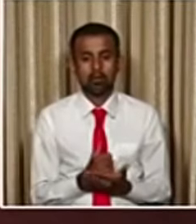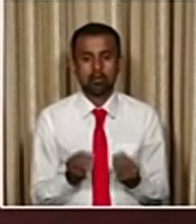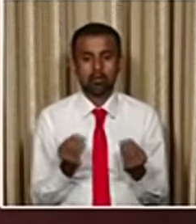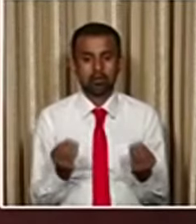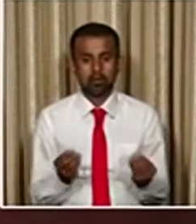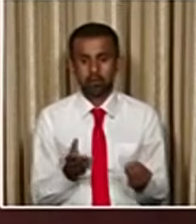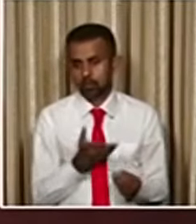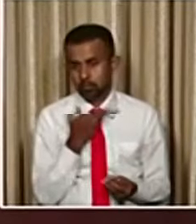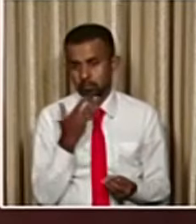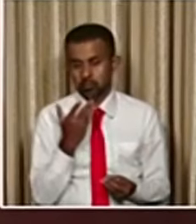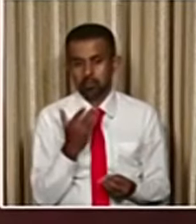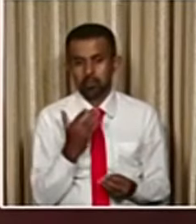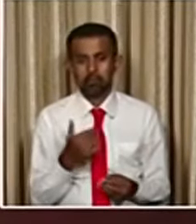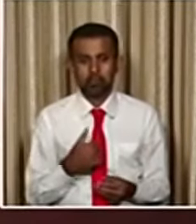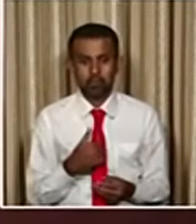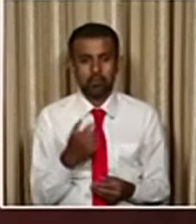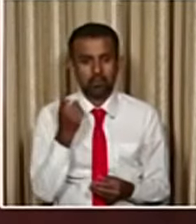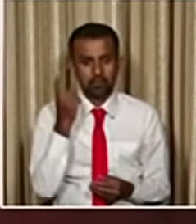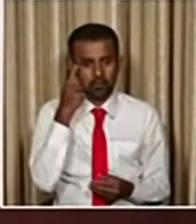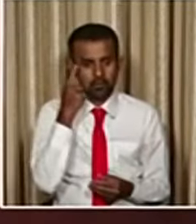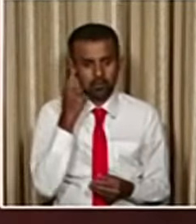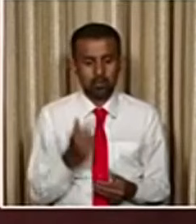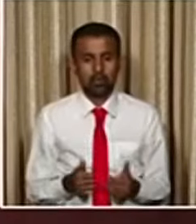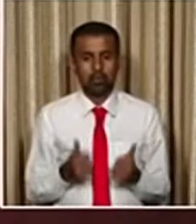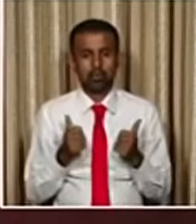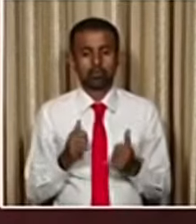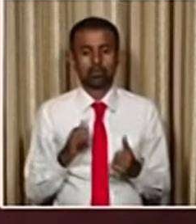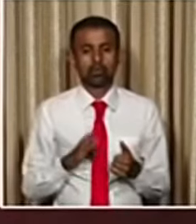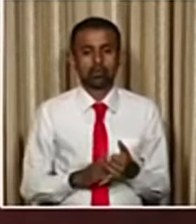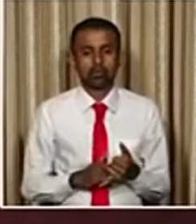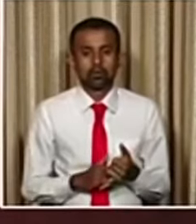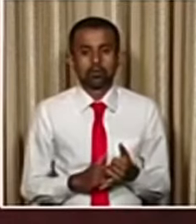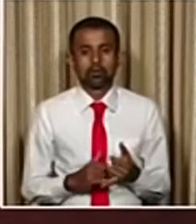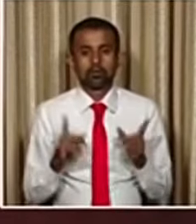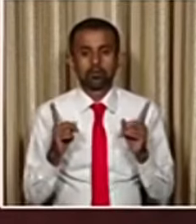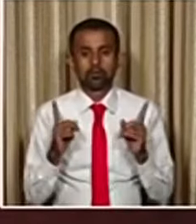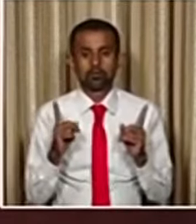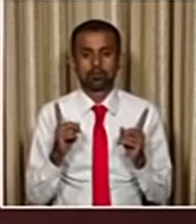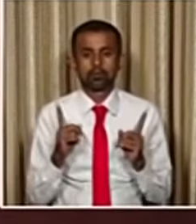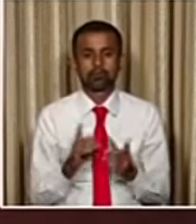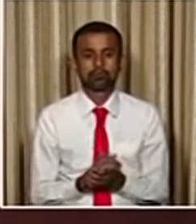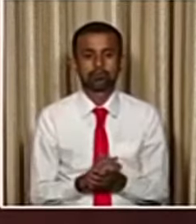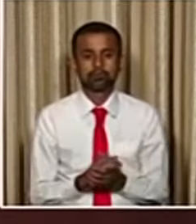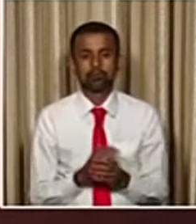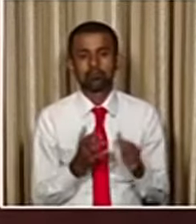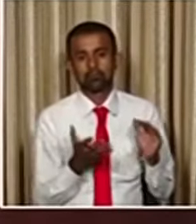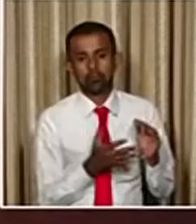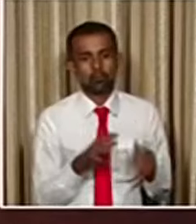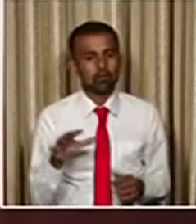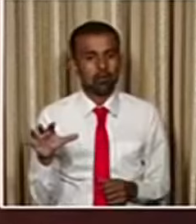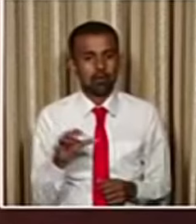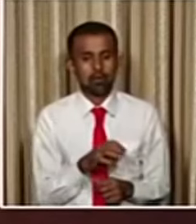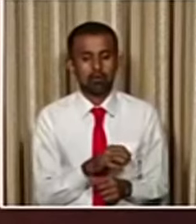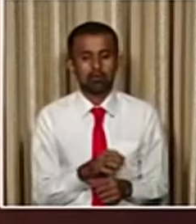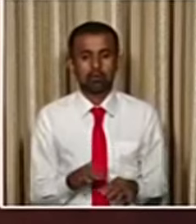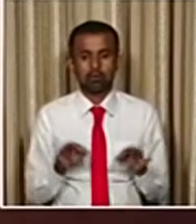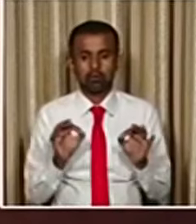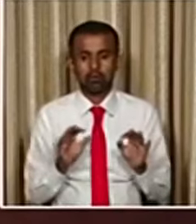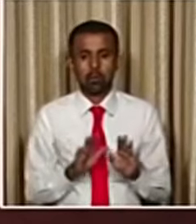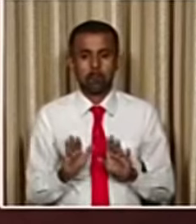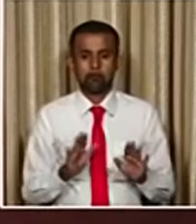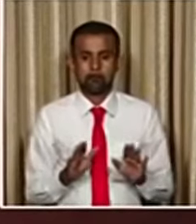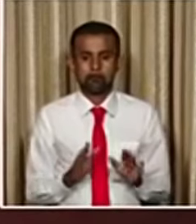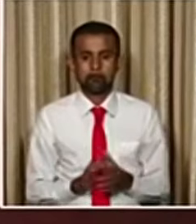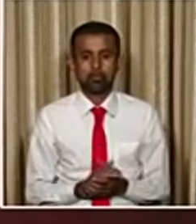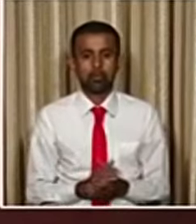ඉදිරිපත් කිරීමේ හැකියාව තියෙනවා. මමත් හිතන්නේ හොඳම දේ තමයි සුගතදාස ක්‍රීඩාංගනයේ සංකීර්ණයේ අටතට අරගෙන මේවා ඉතාමත් හොඳින් පරිපාලනය